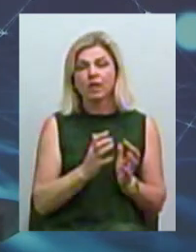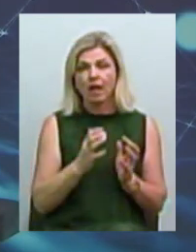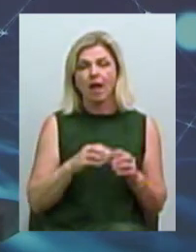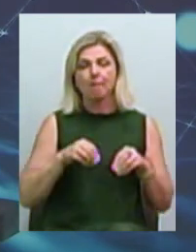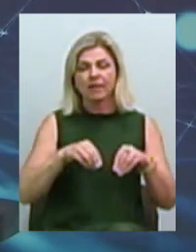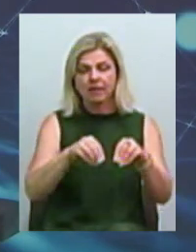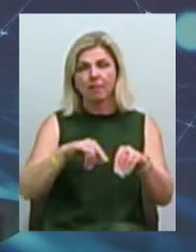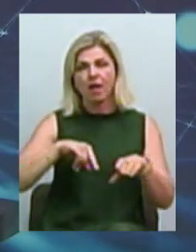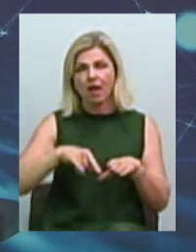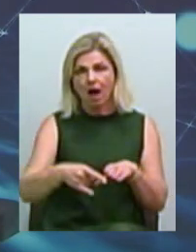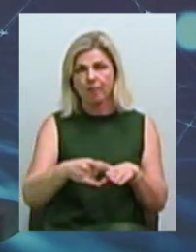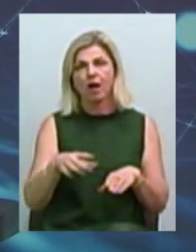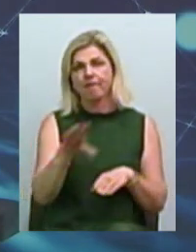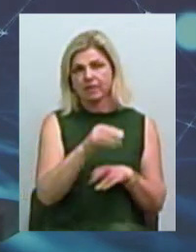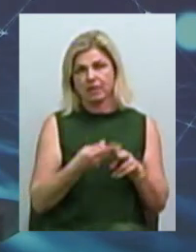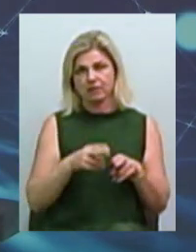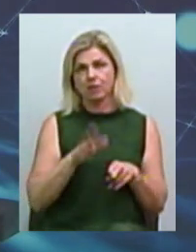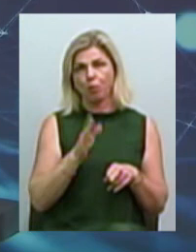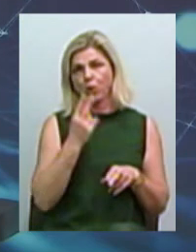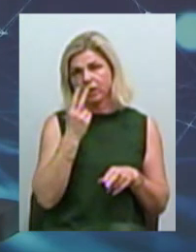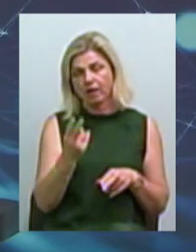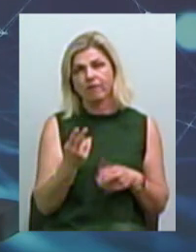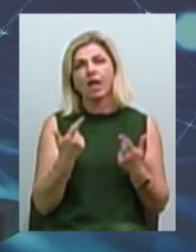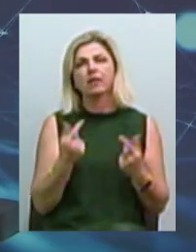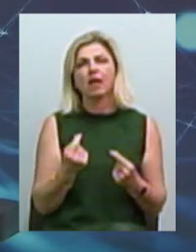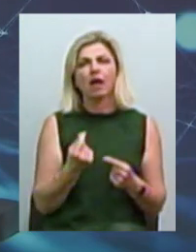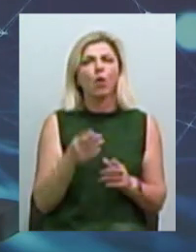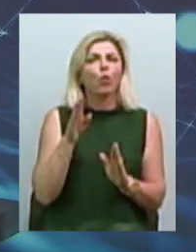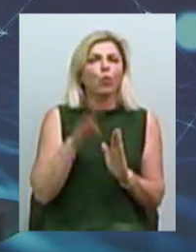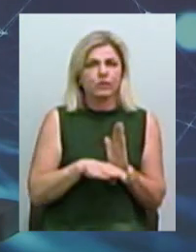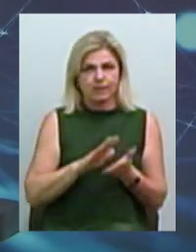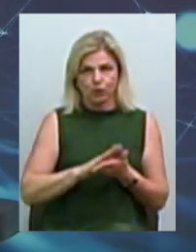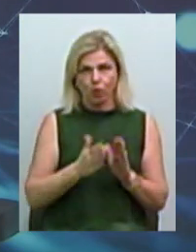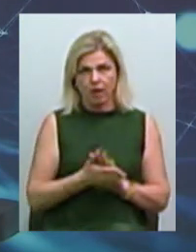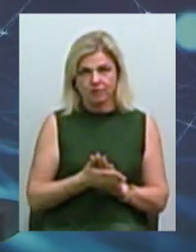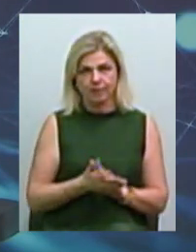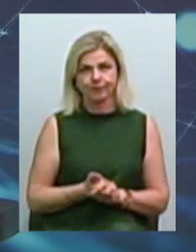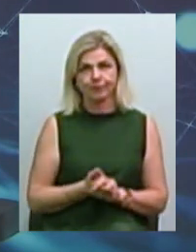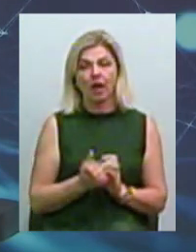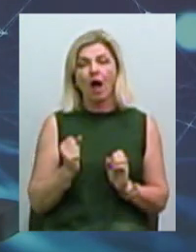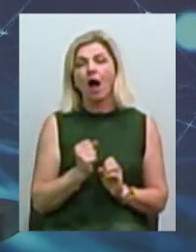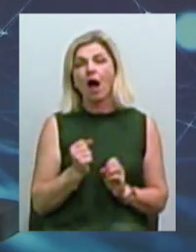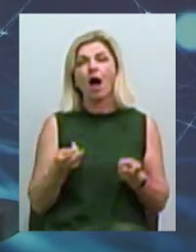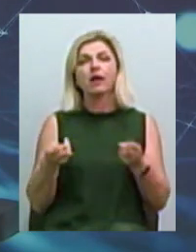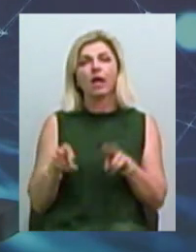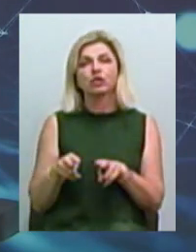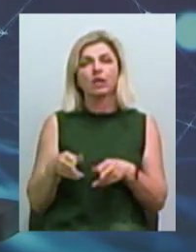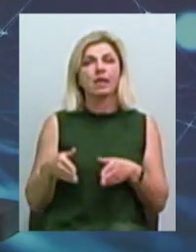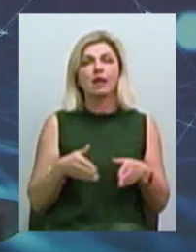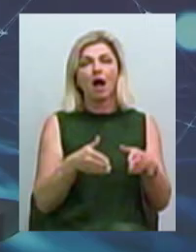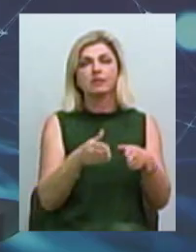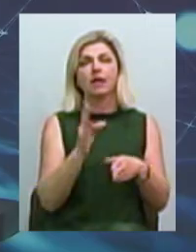це ями. Ну, це ми будемо дивитися, де найкатастрофічніша ситуація. А решта траси Н-14,